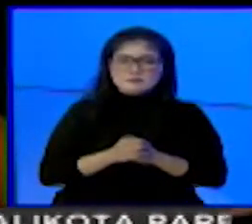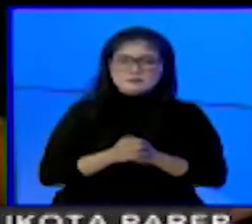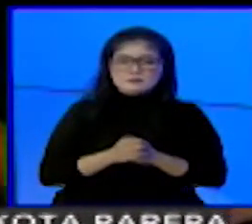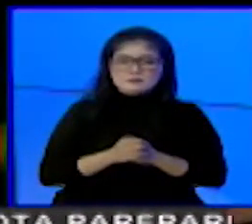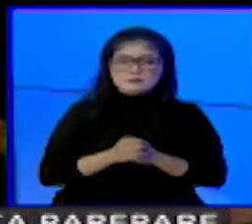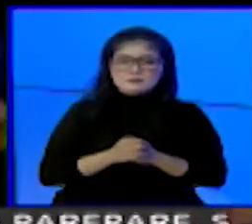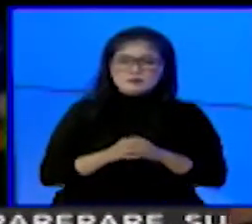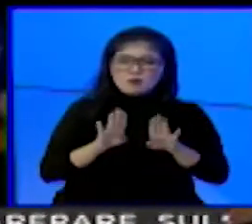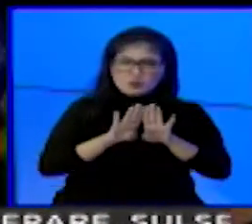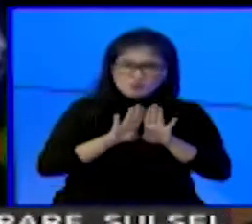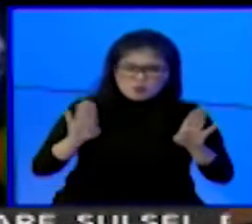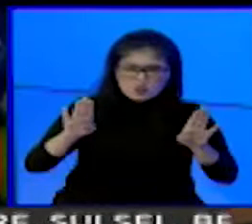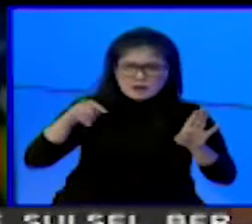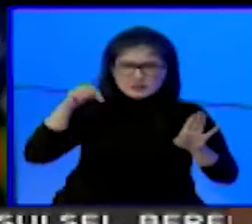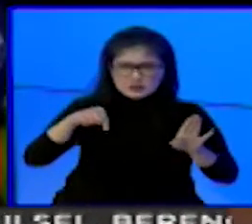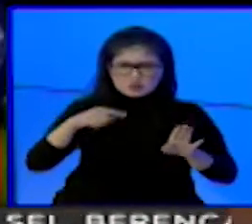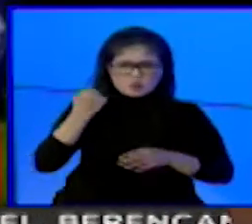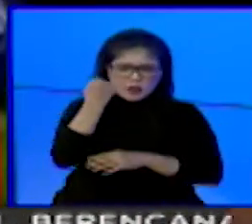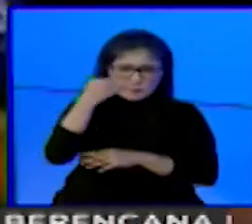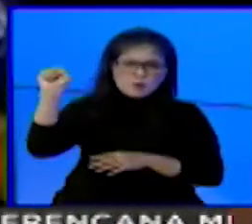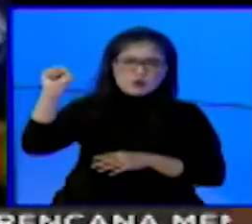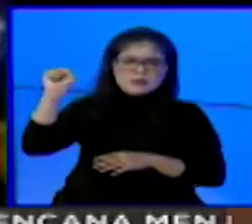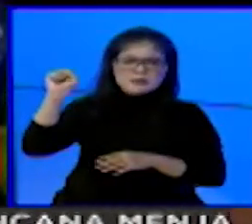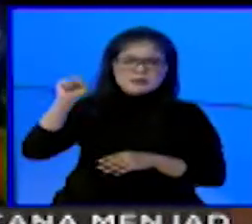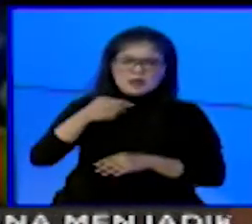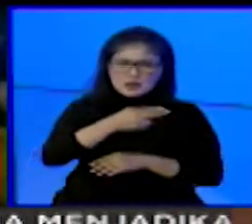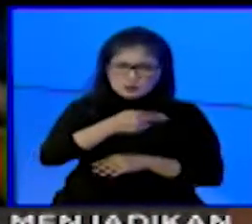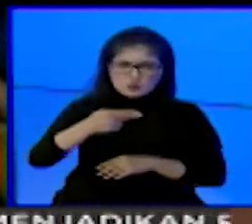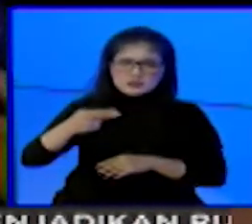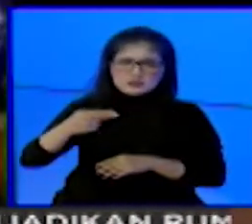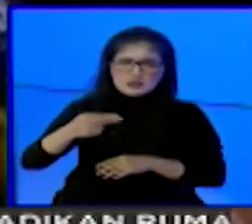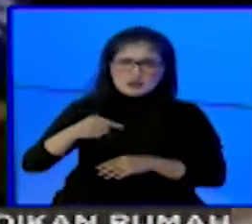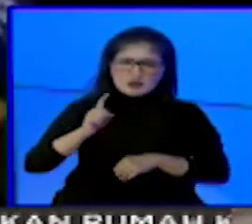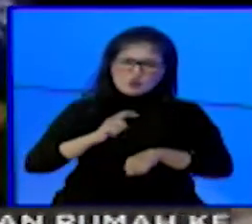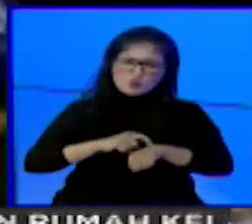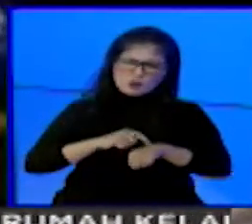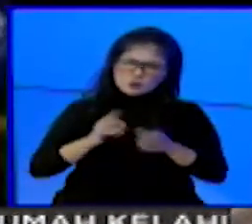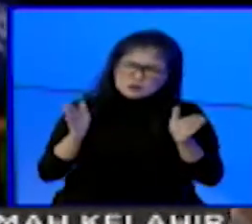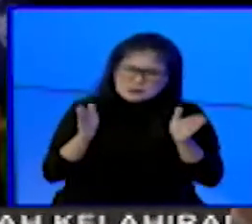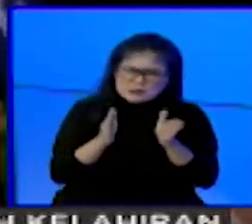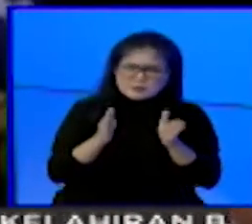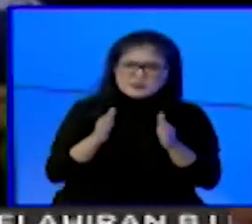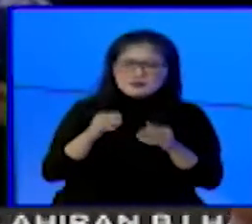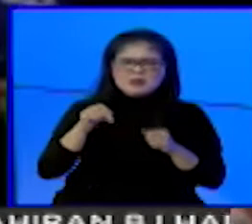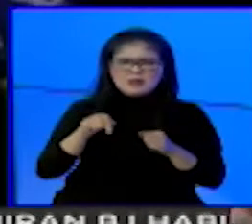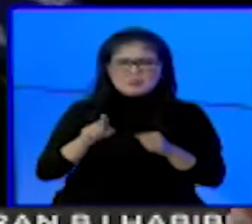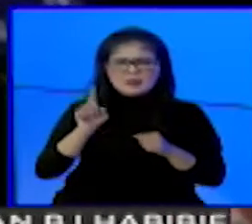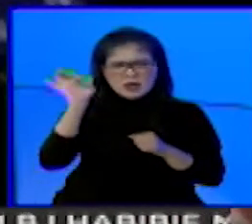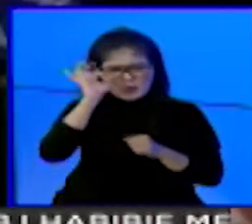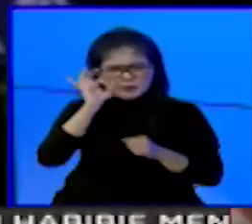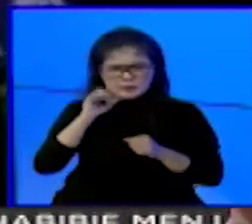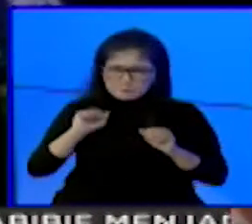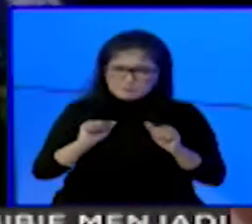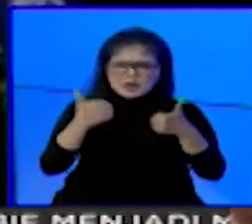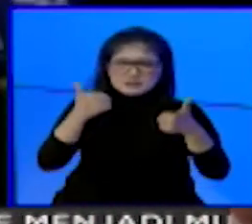Membukakan pintu gerbang untuk demokratisasi Indonesia dalam waktu yang sangat singkat, dia berhasil membuka